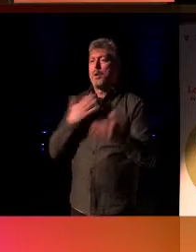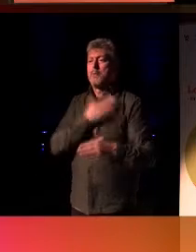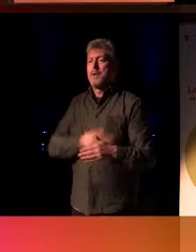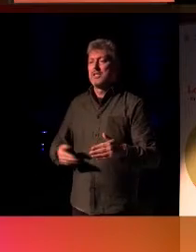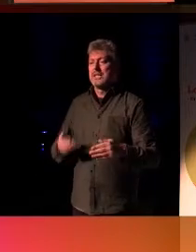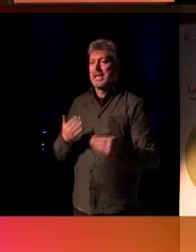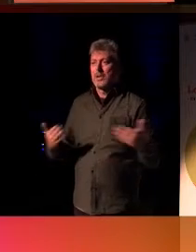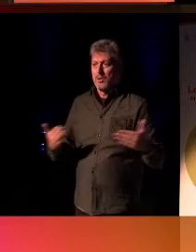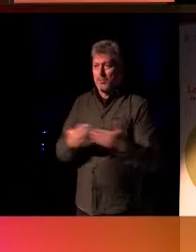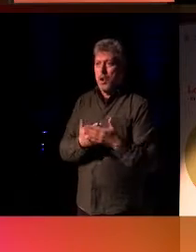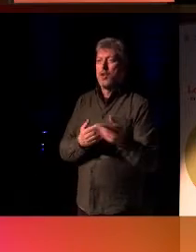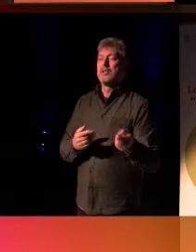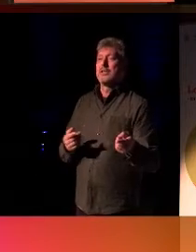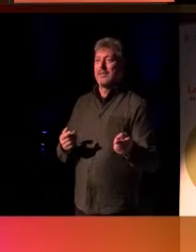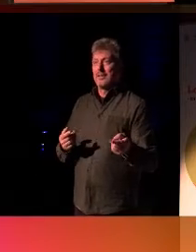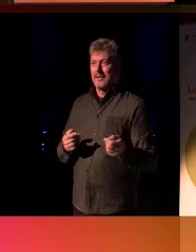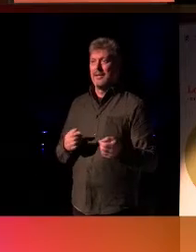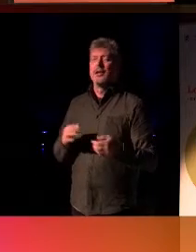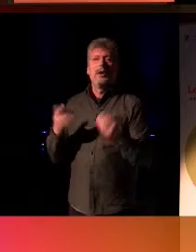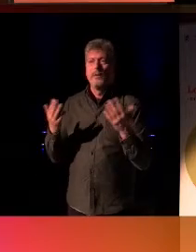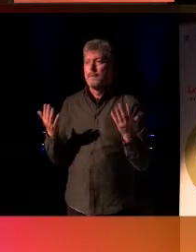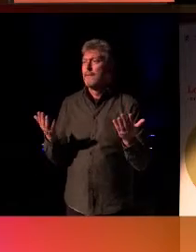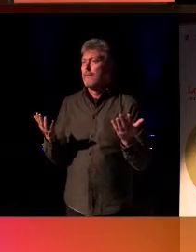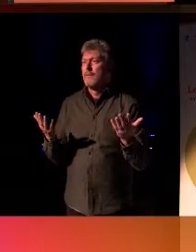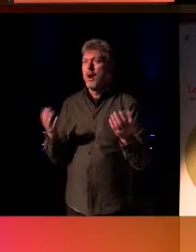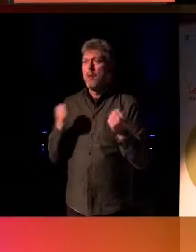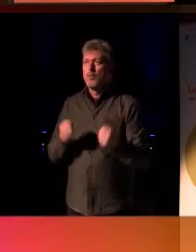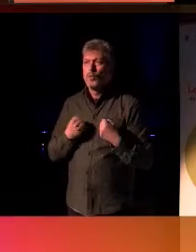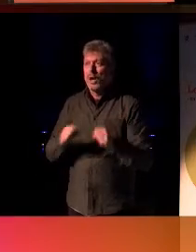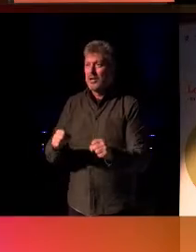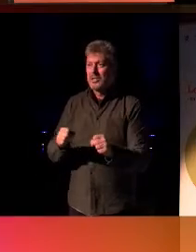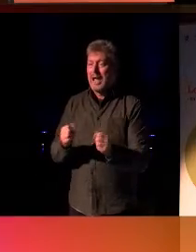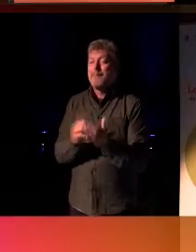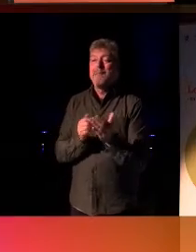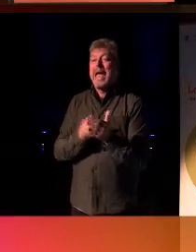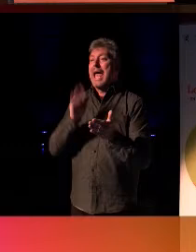og forløp. Hva er det du må engasjere deg i utover faget?